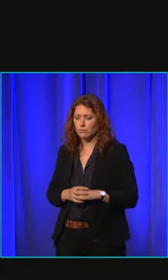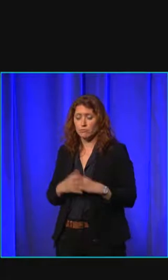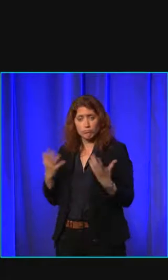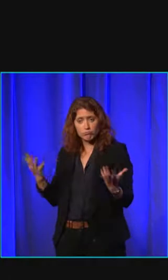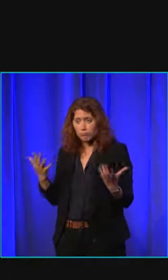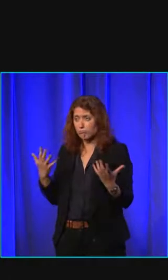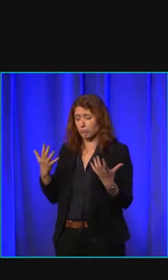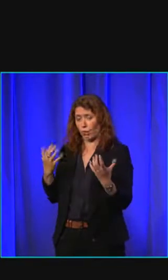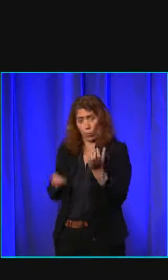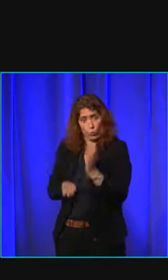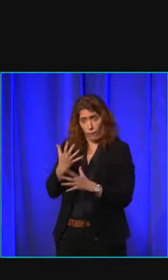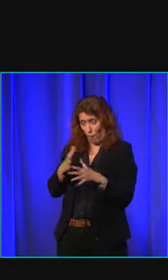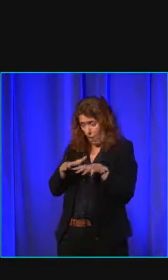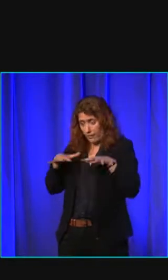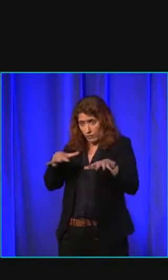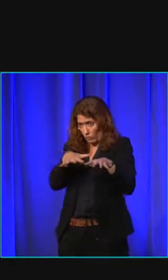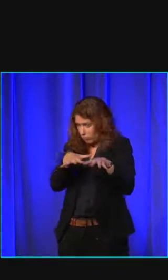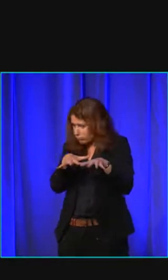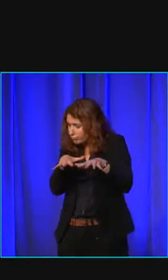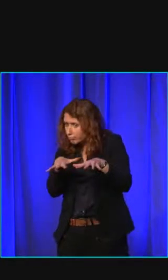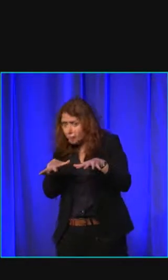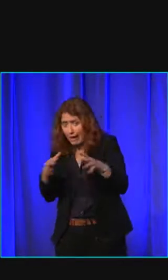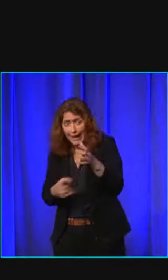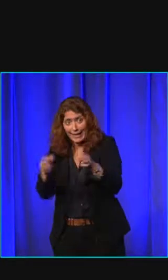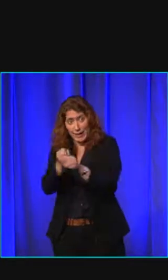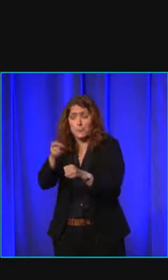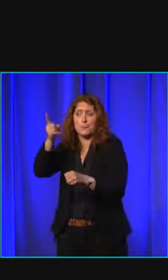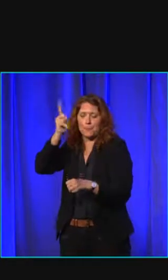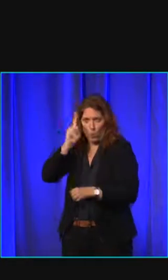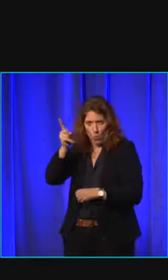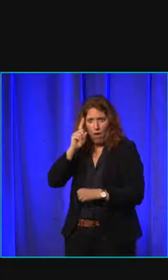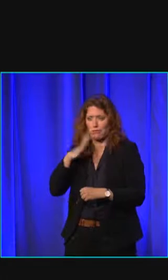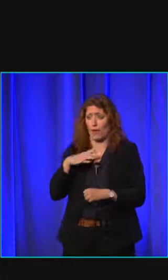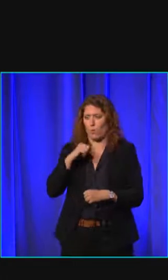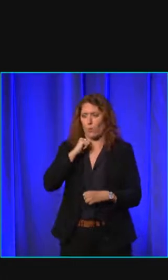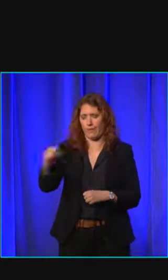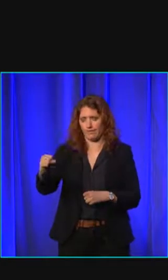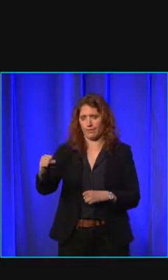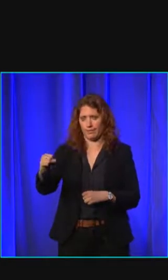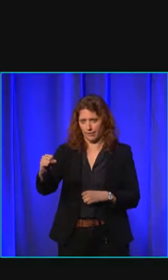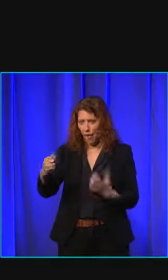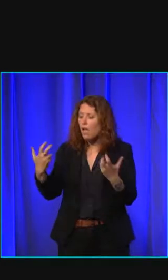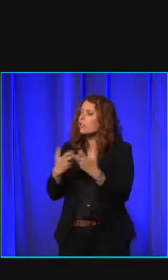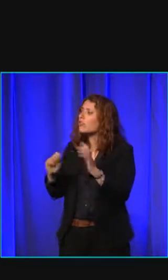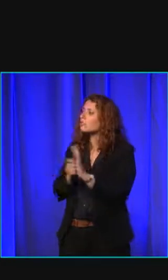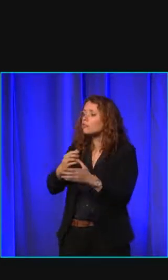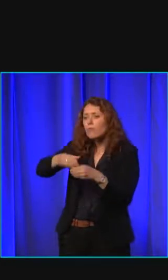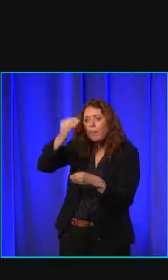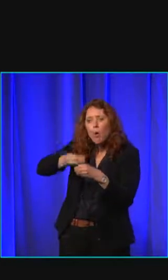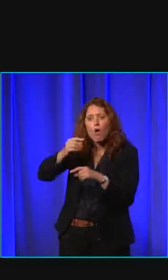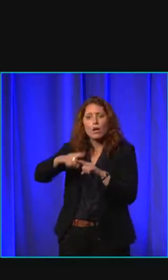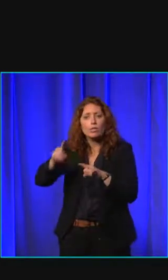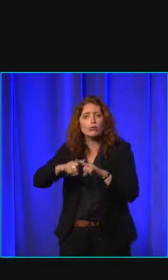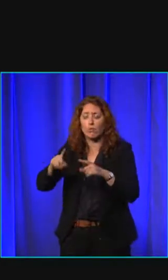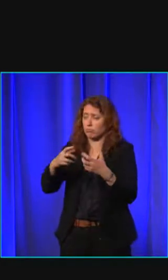Il crée de nouveaux réseaux parce qu'il est soumis à des contraintes. Par exemple, dans le cas de l'apprentissage, que ce soit un apprentissage moteur